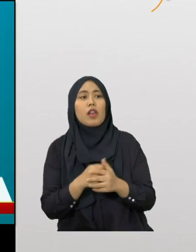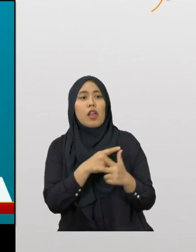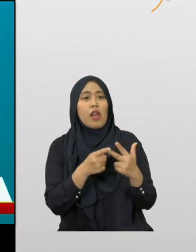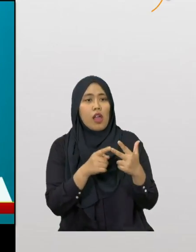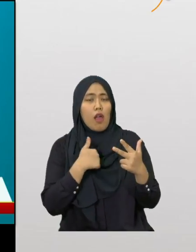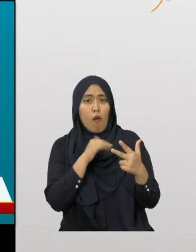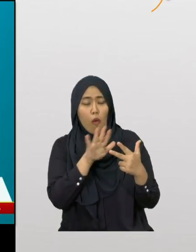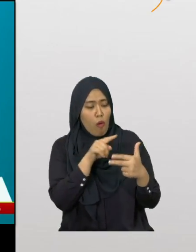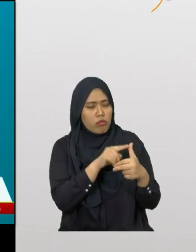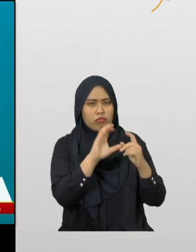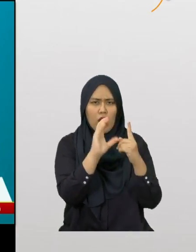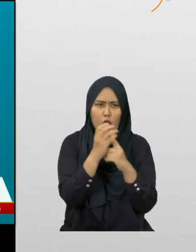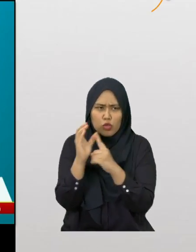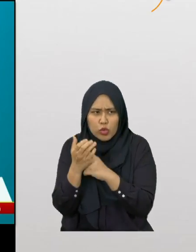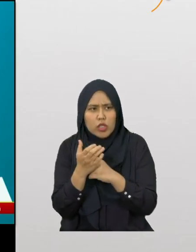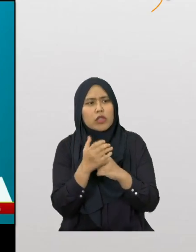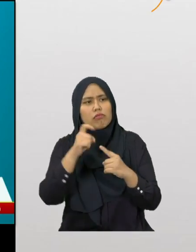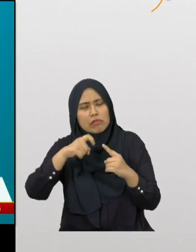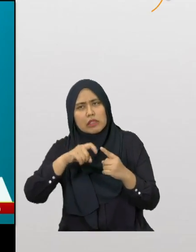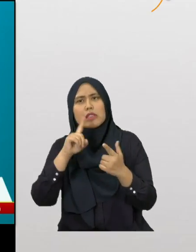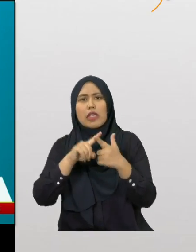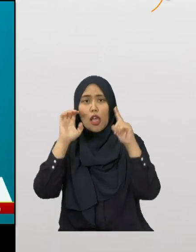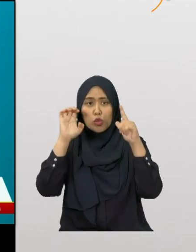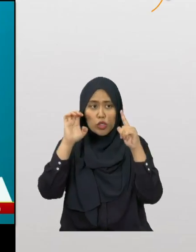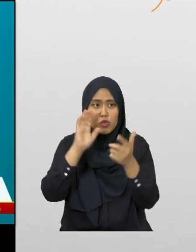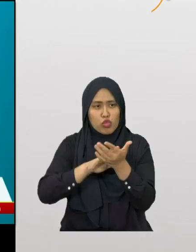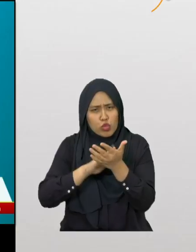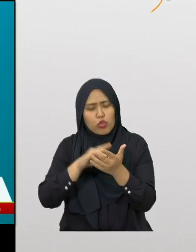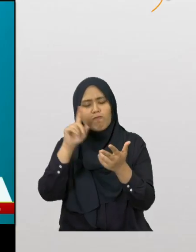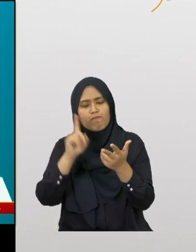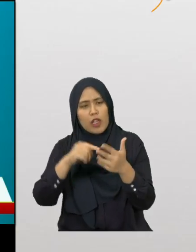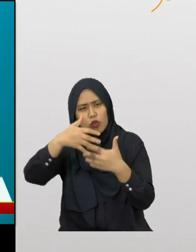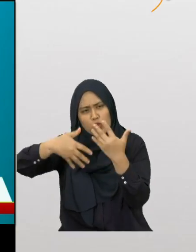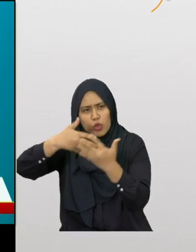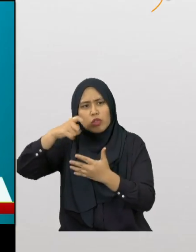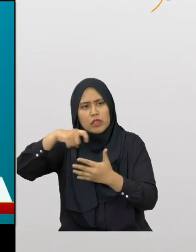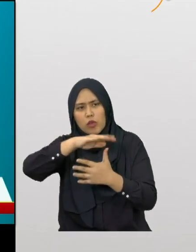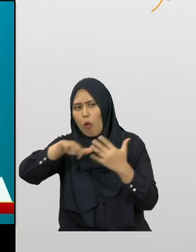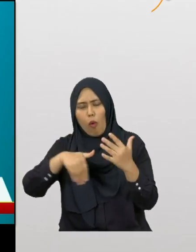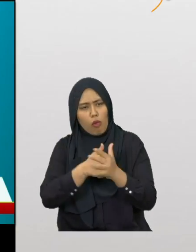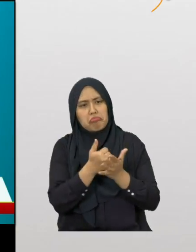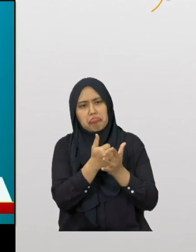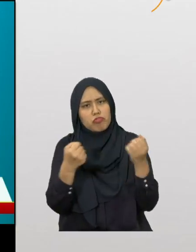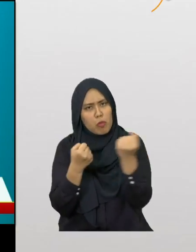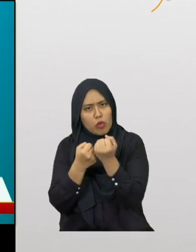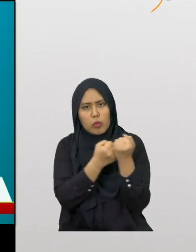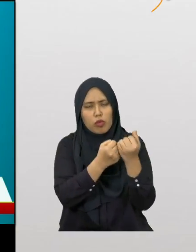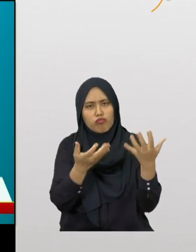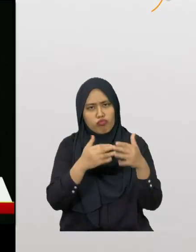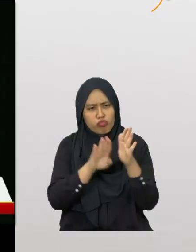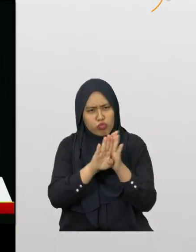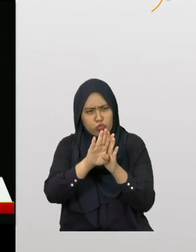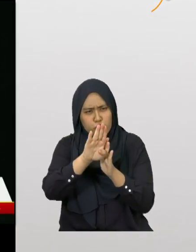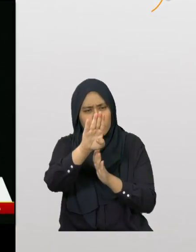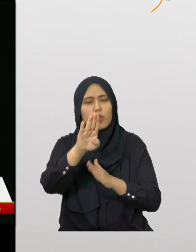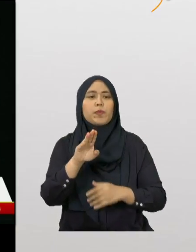dan memelihara keperluan budaya, agama serta pendidikan dan sosial orang Melayu. Mesra